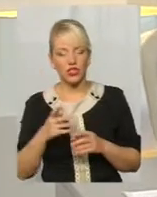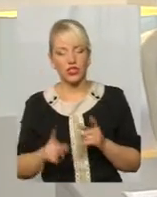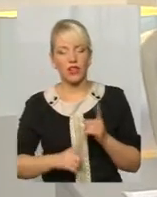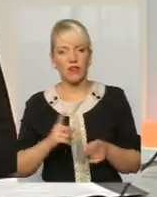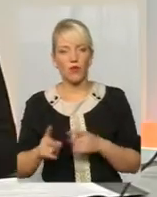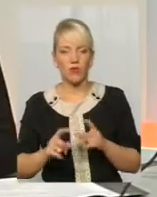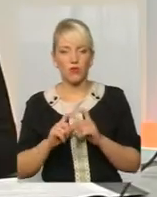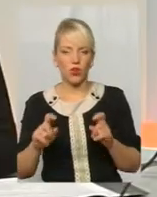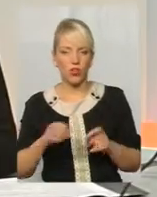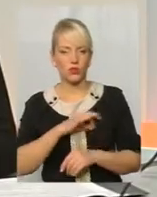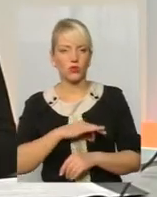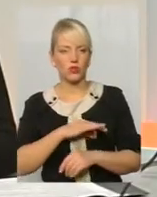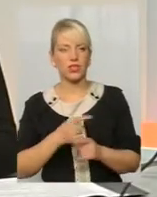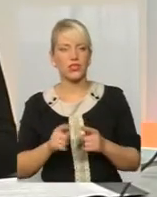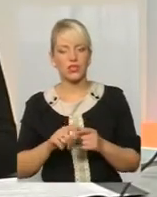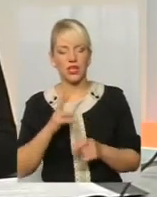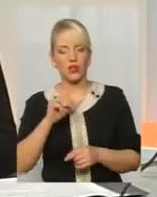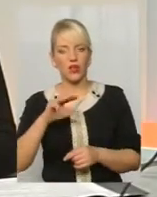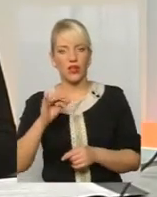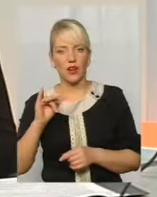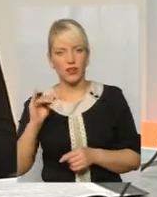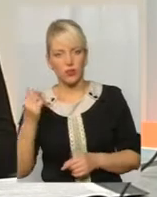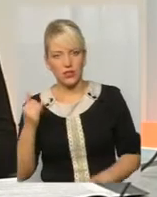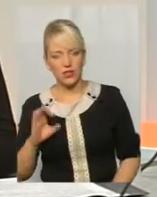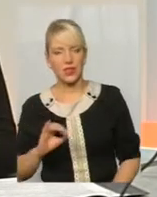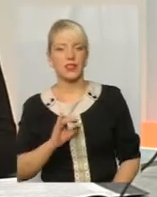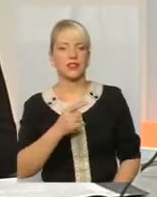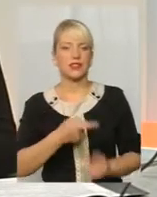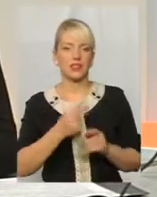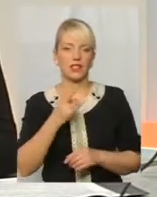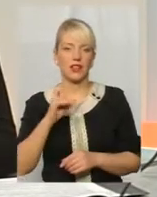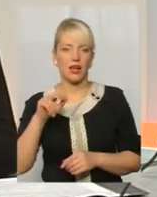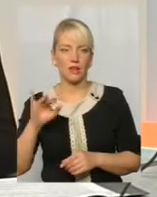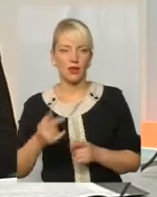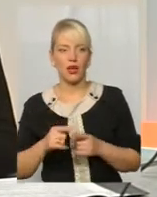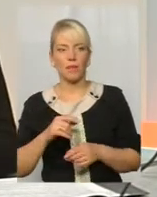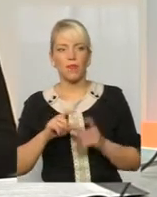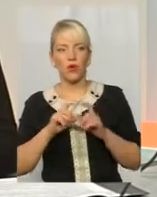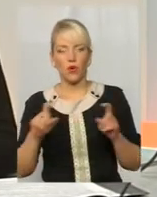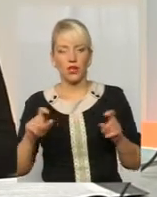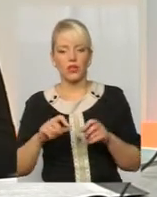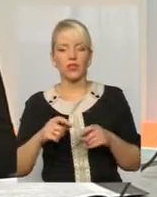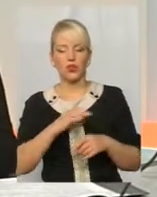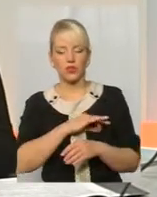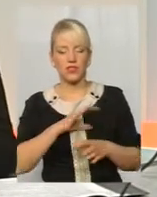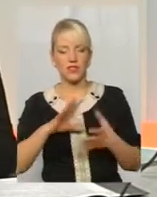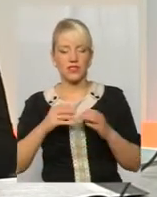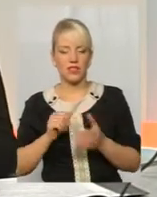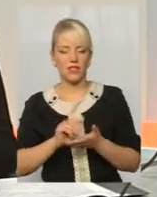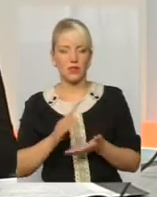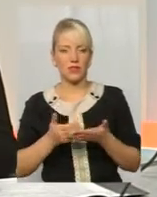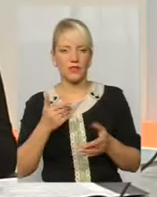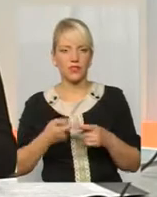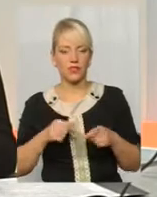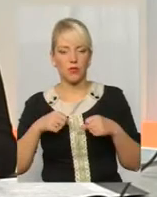органи юстиції, це і нотаріуси, так? Це і ЦНАПи. Так, органи юстиції взагалі відмовилися від цих повноважень. Угу. Цими повноваженнями